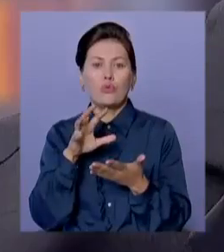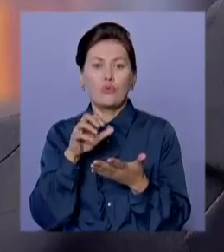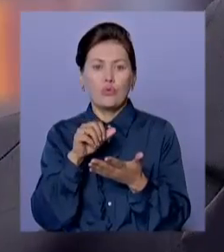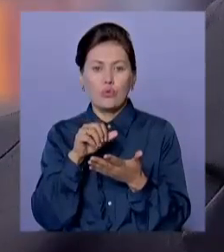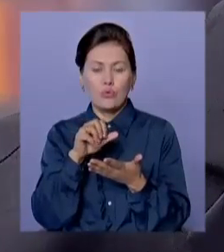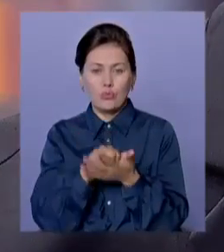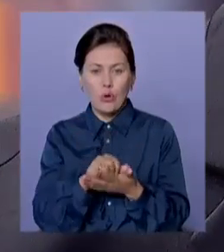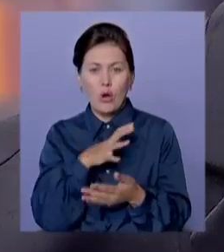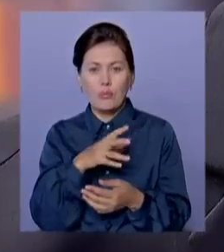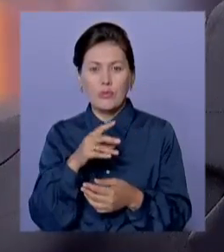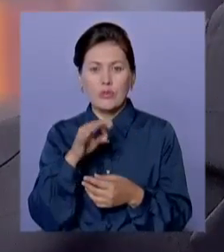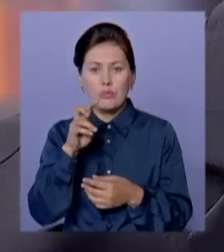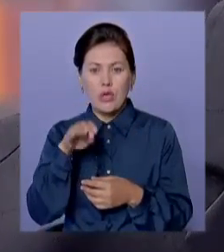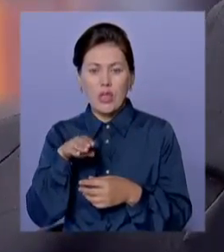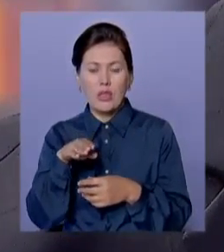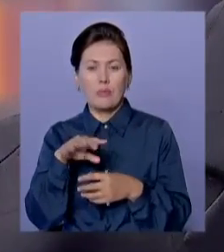кейін міне